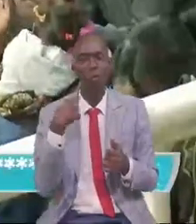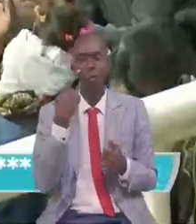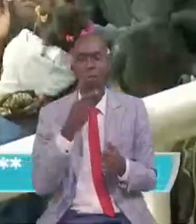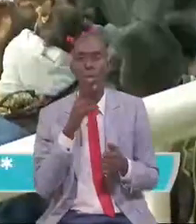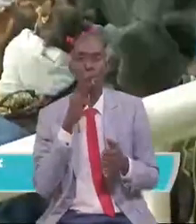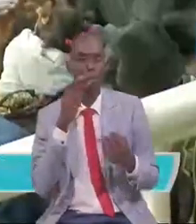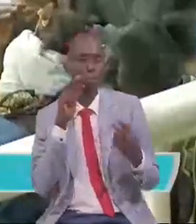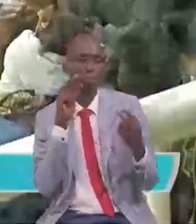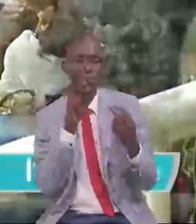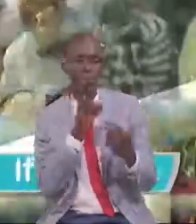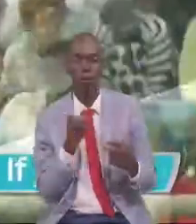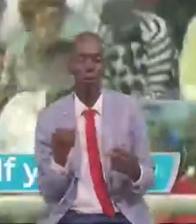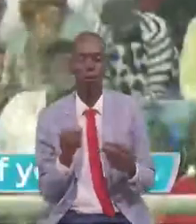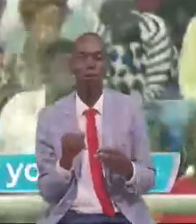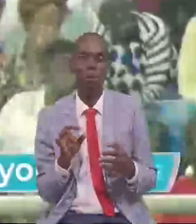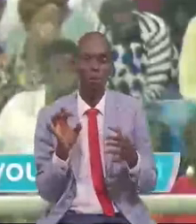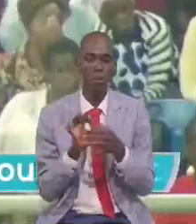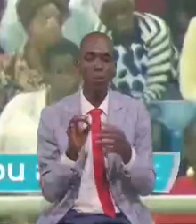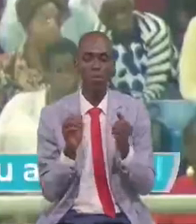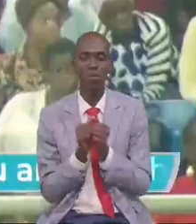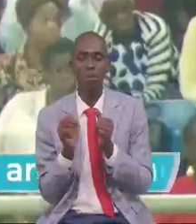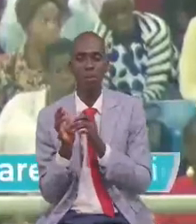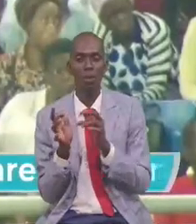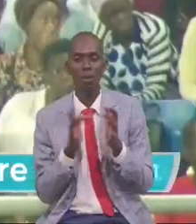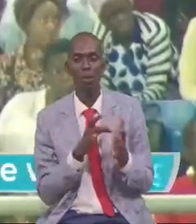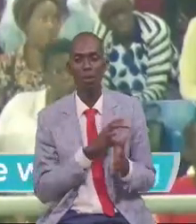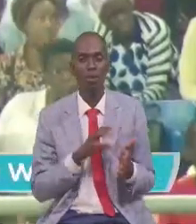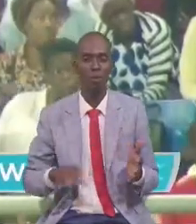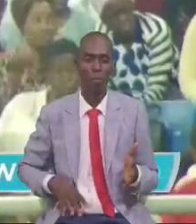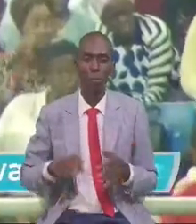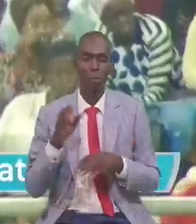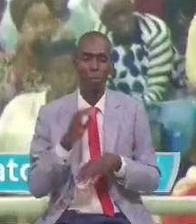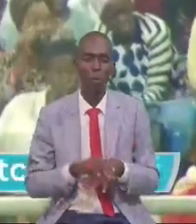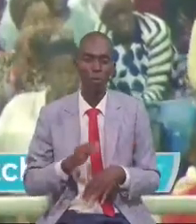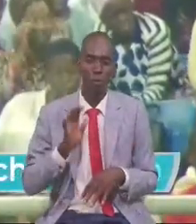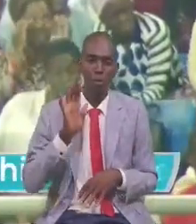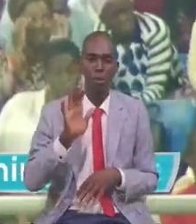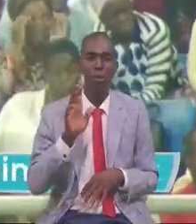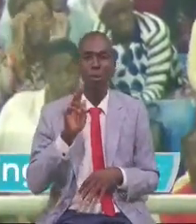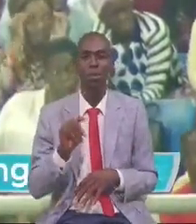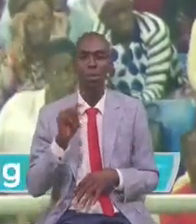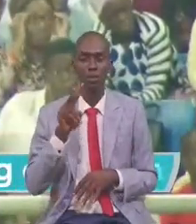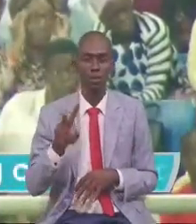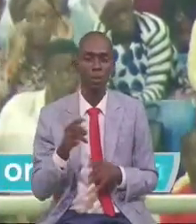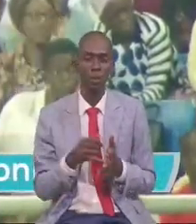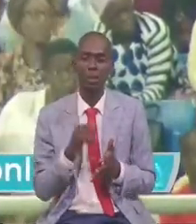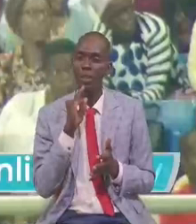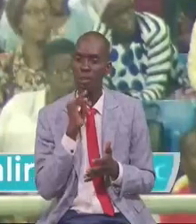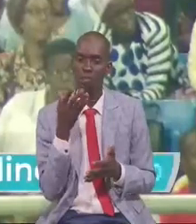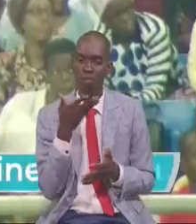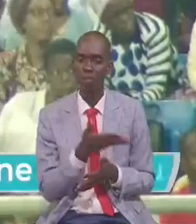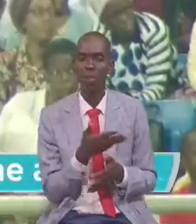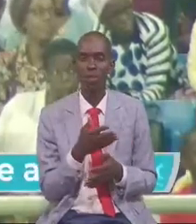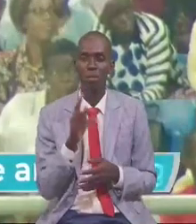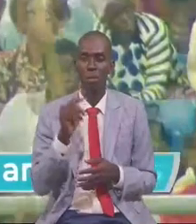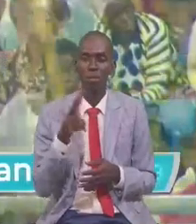cliquez sur le lien et vous verrez qu'un formulaire qui va s'afficher que